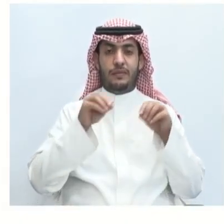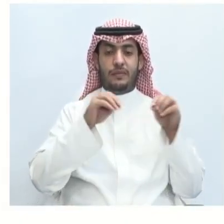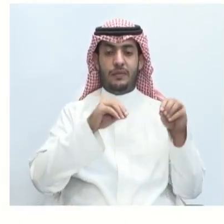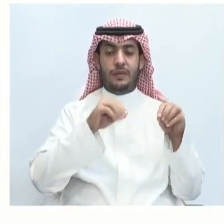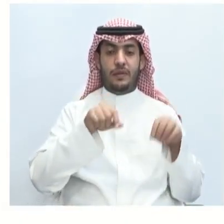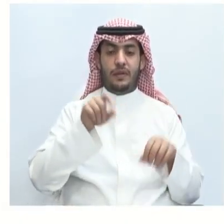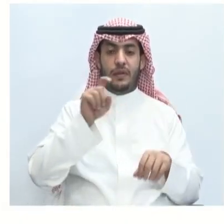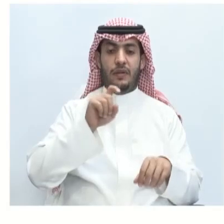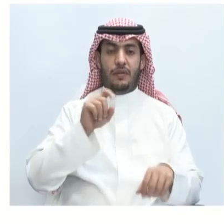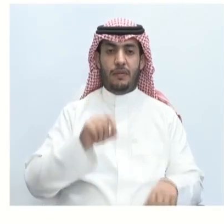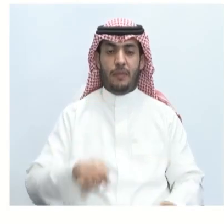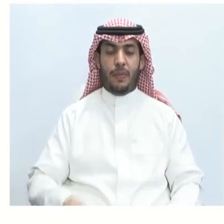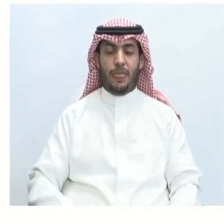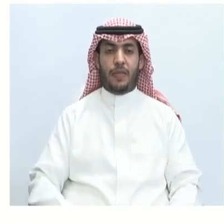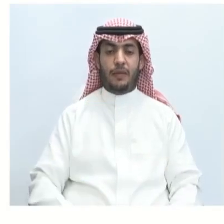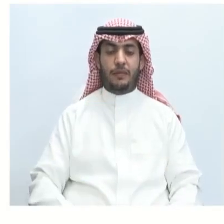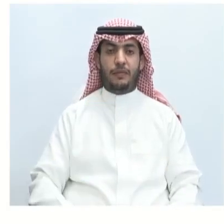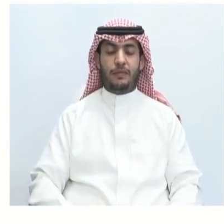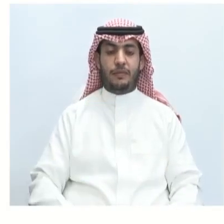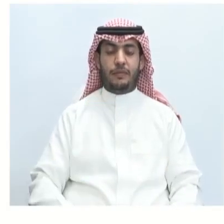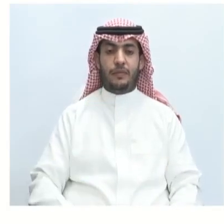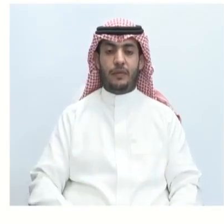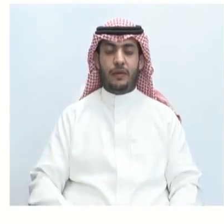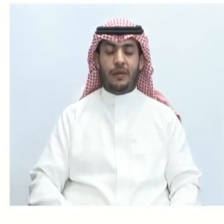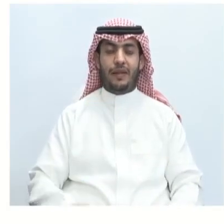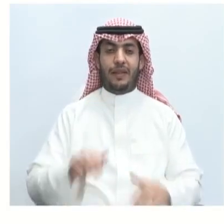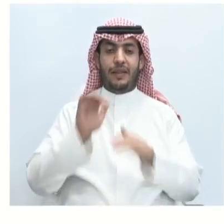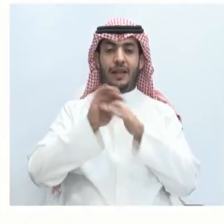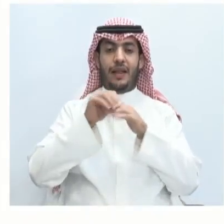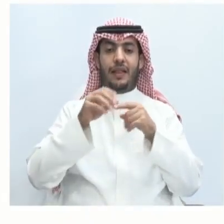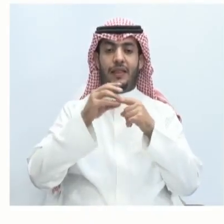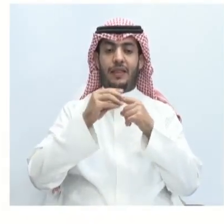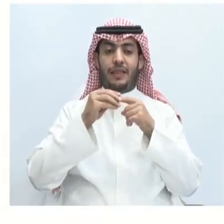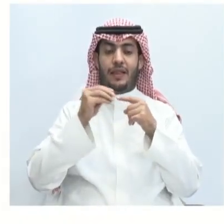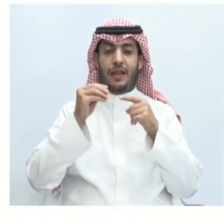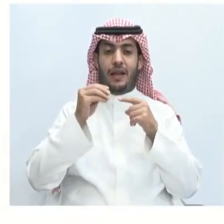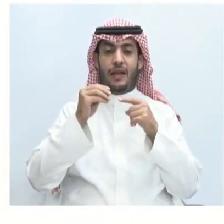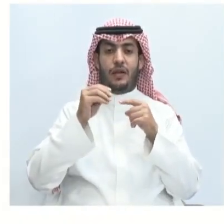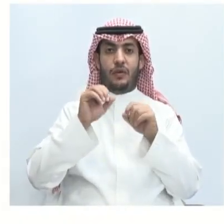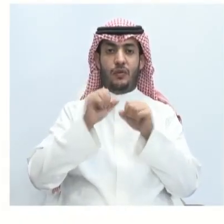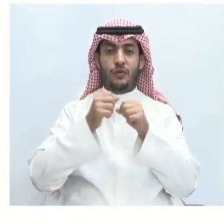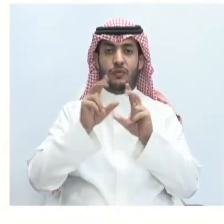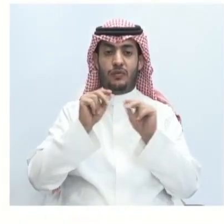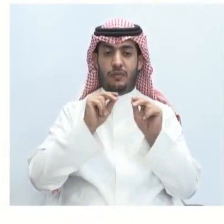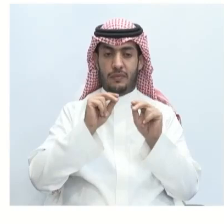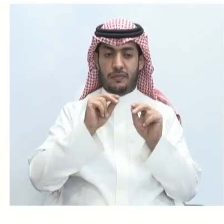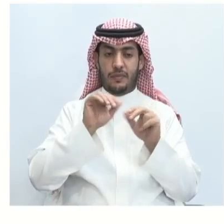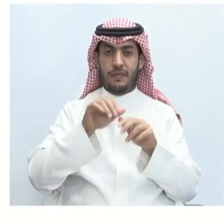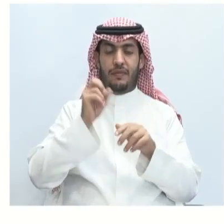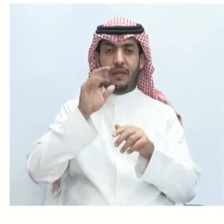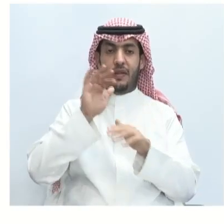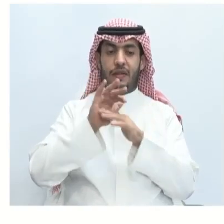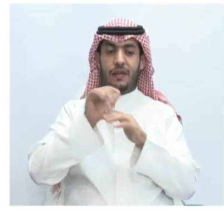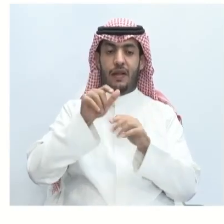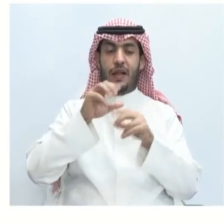اجبنا على هذا السؤال الان ننتقل الى درس طرح الكسور المتشابهه والذي فكره الدرس فيه